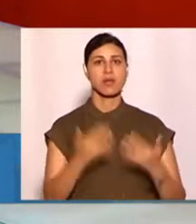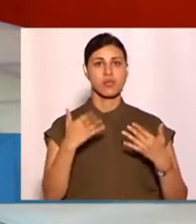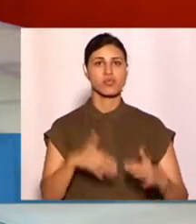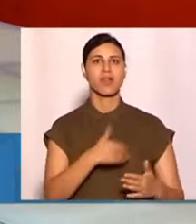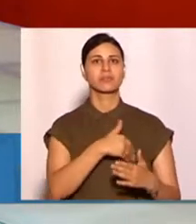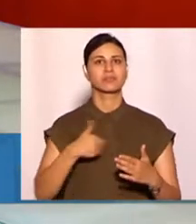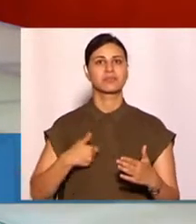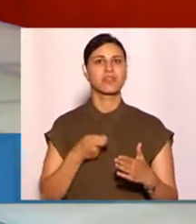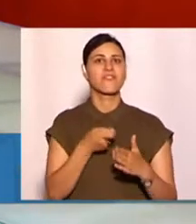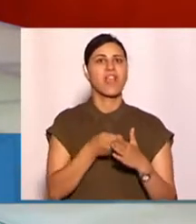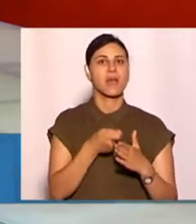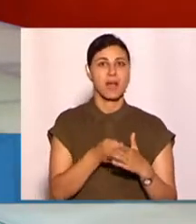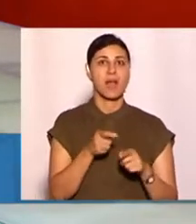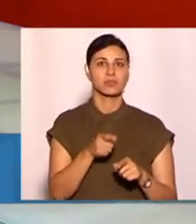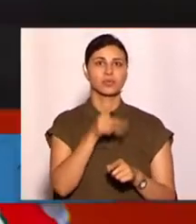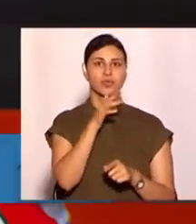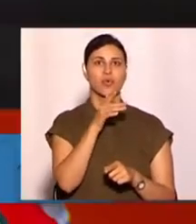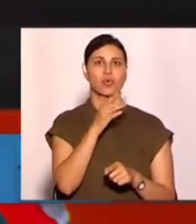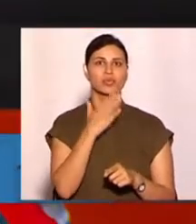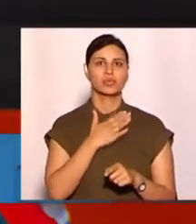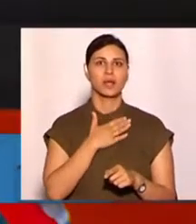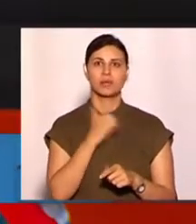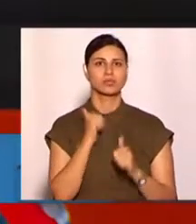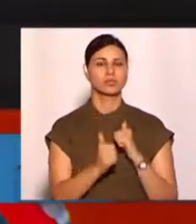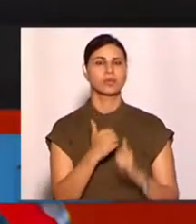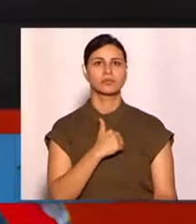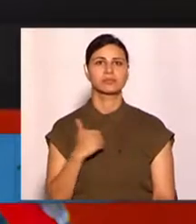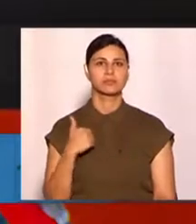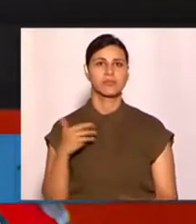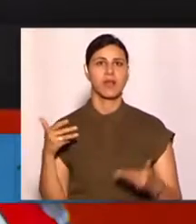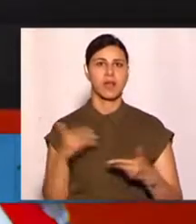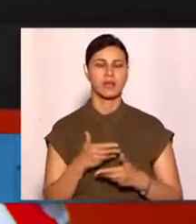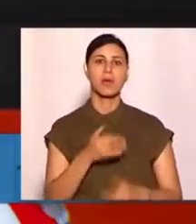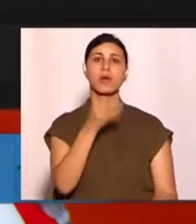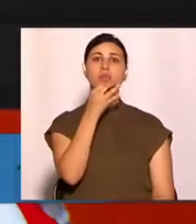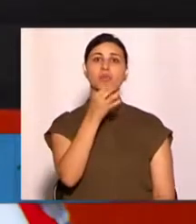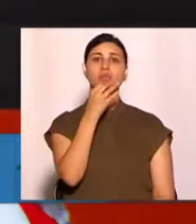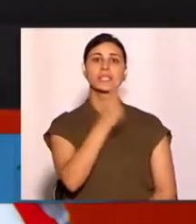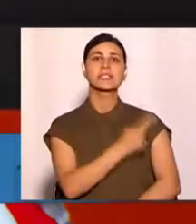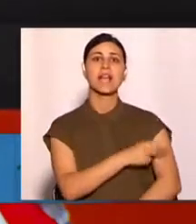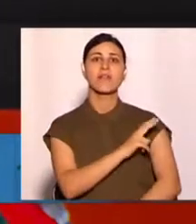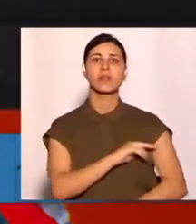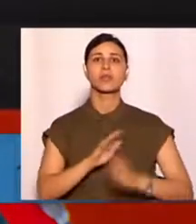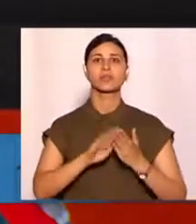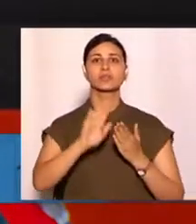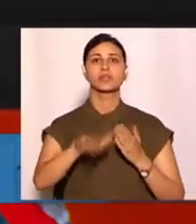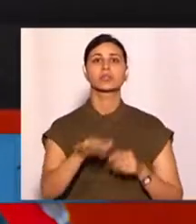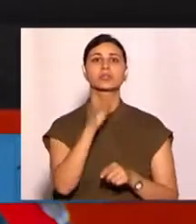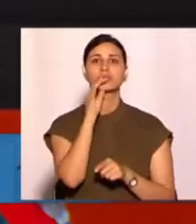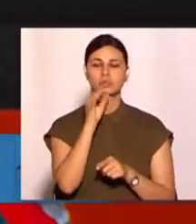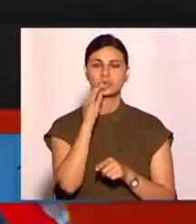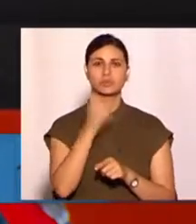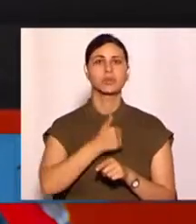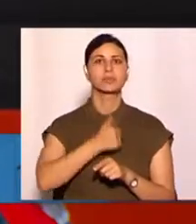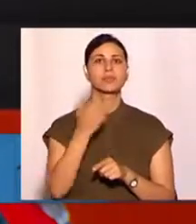როდესაც თავიანთი შვილები ყავთ ბუნებრივ კვებაზე. მე ვურჩევდი, სანამ საავადმყოფოდან სამშობიაროდან გამოეწერებიან,